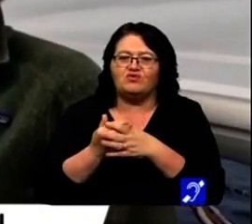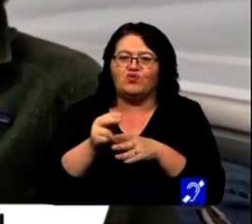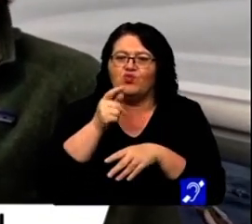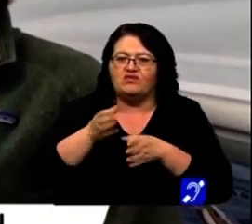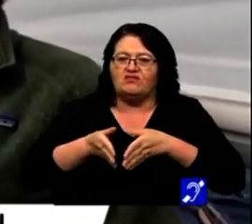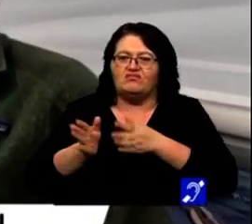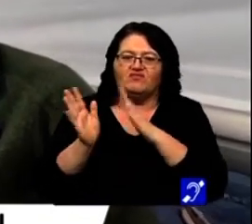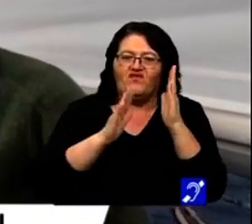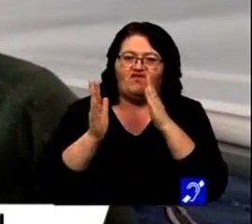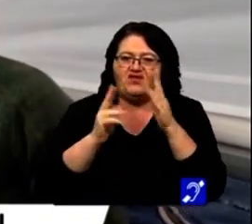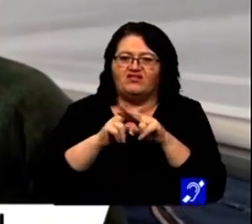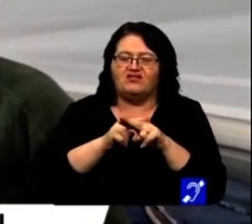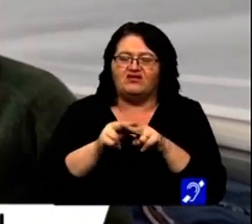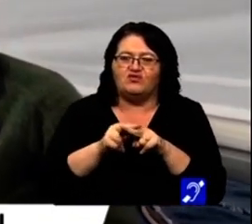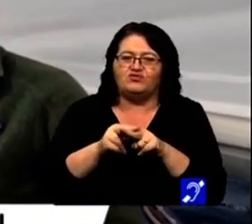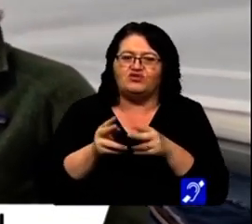direcția vântului și